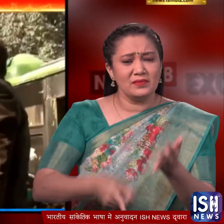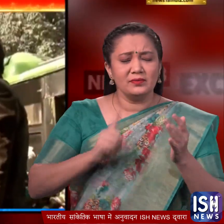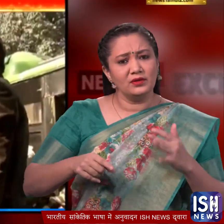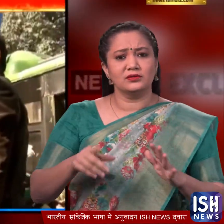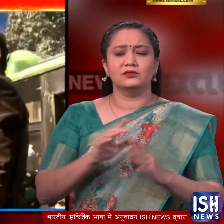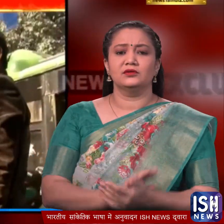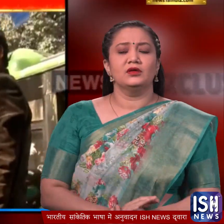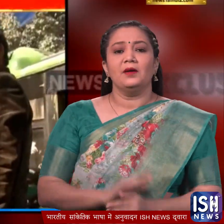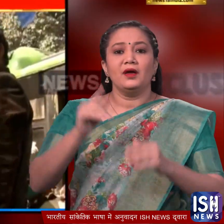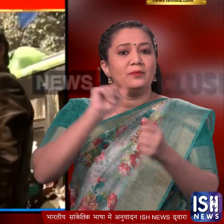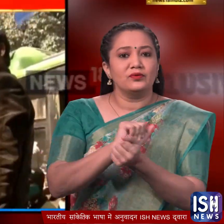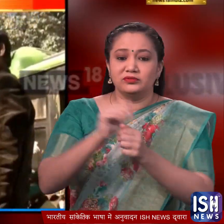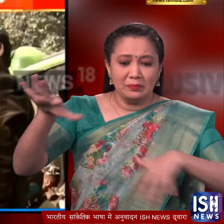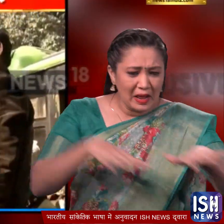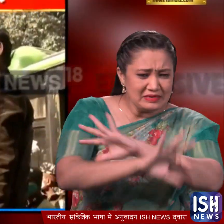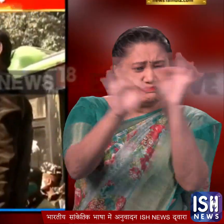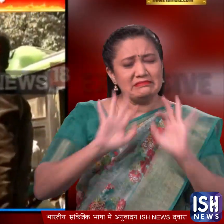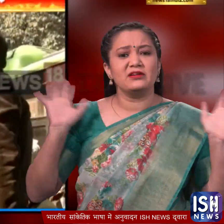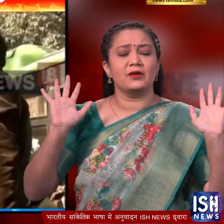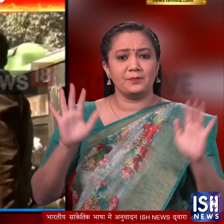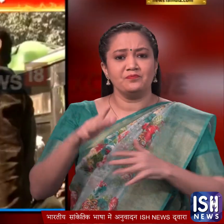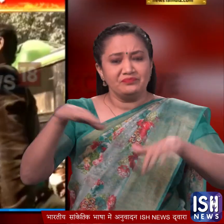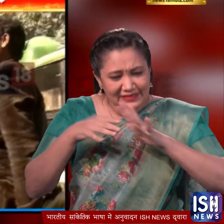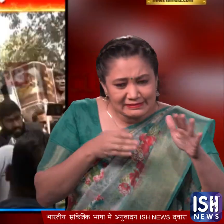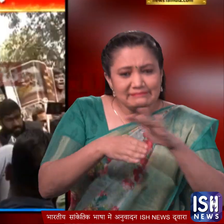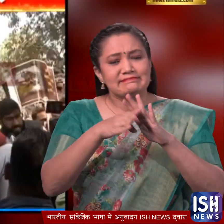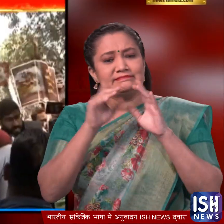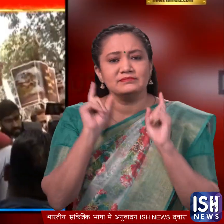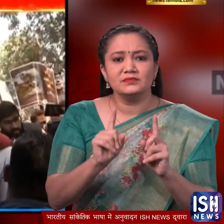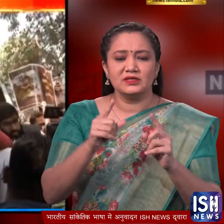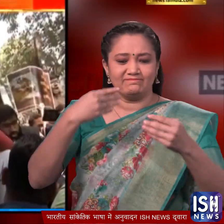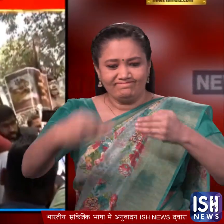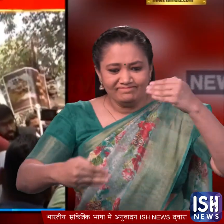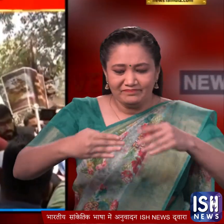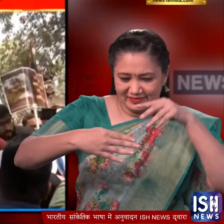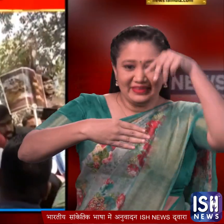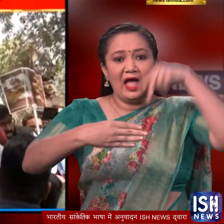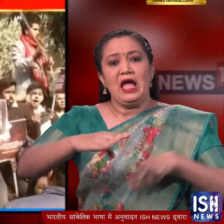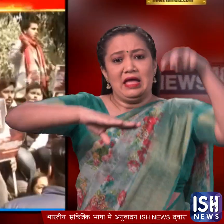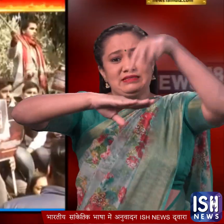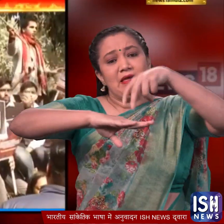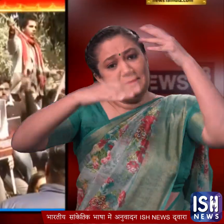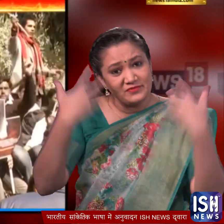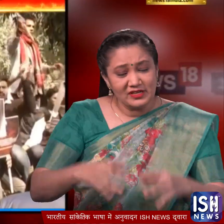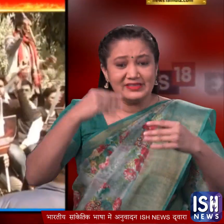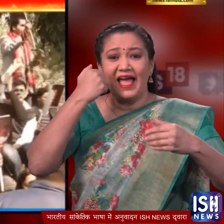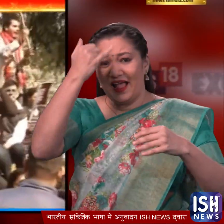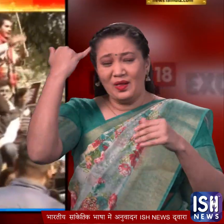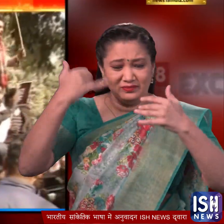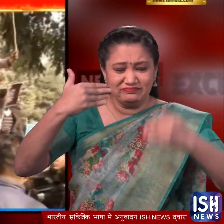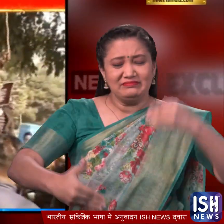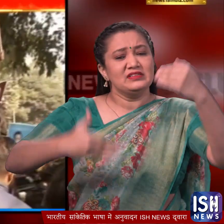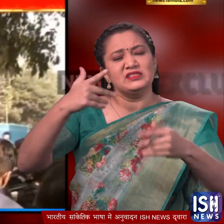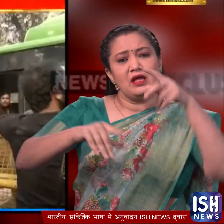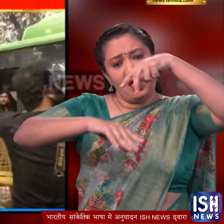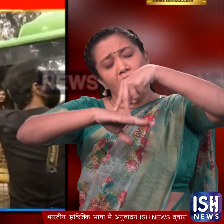लेकिन पुलिस की तैयारी राह का रोड़ा बन गई। वैसे इन लोगों ने कोशिश की कि वो आगे बढ़ें, जिसके लिए वो बैरिकेड पर चढ़कर बैठ गए। कुछ देर तक वो वहीं बैठे बैठे